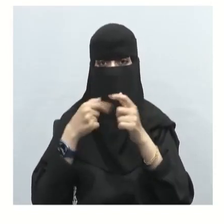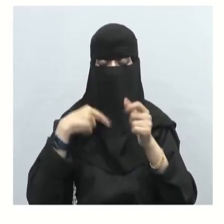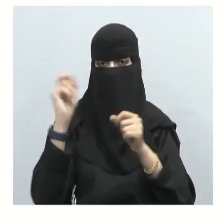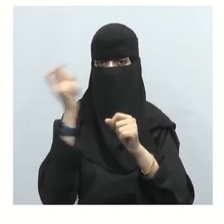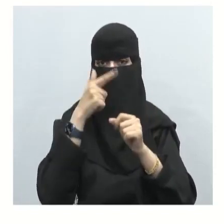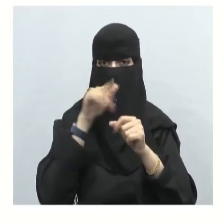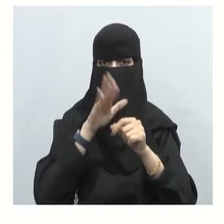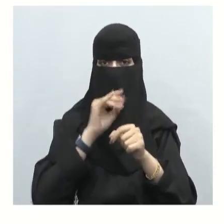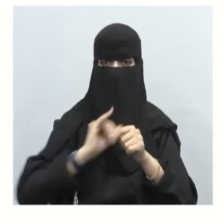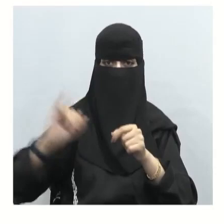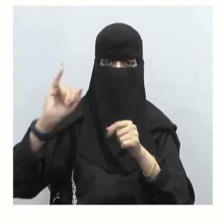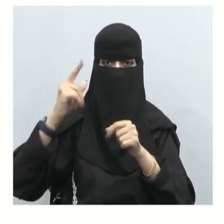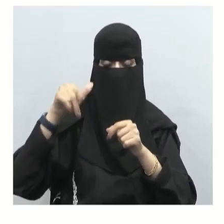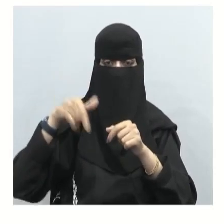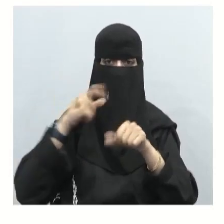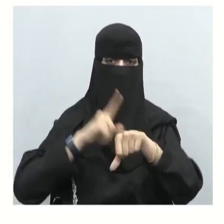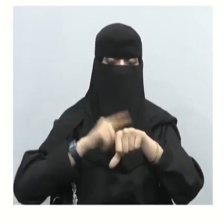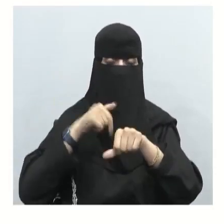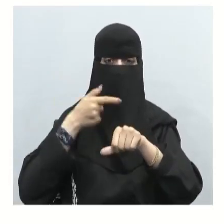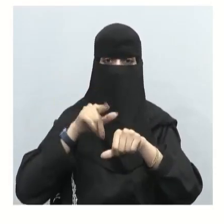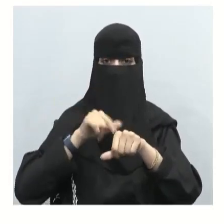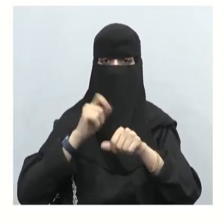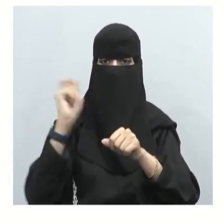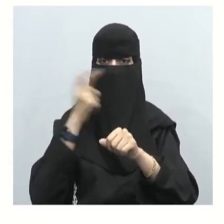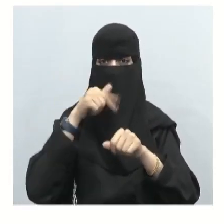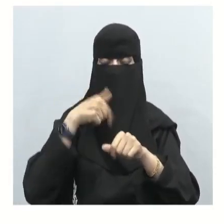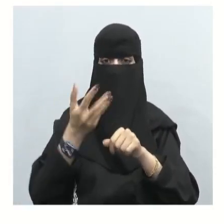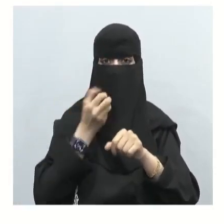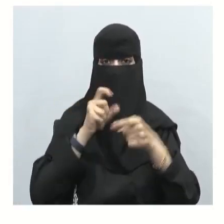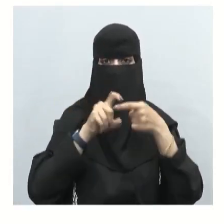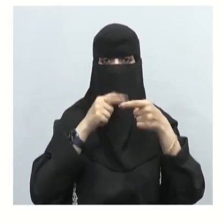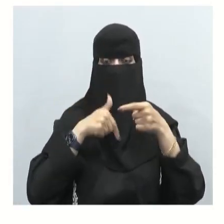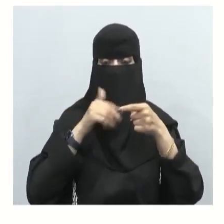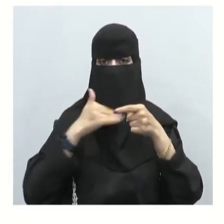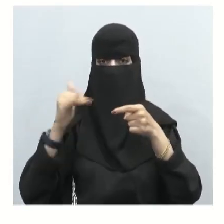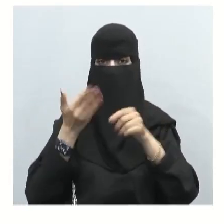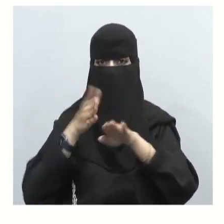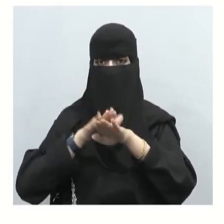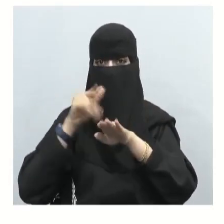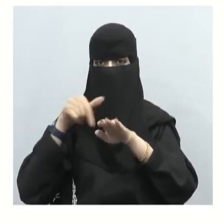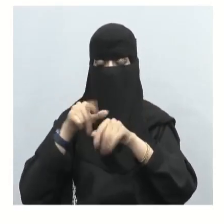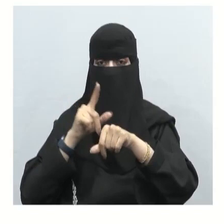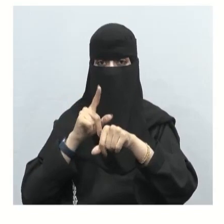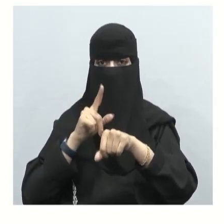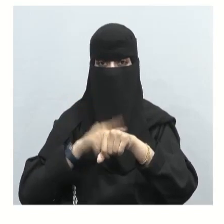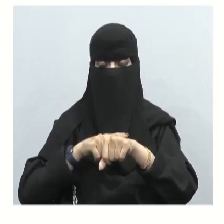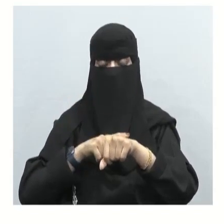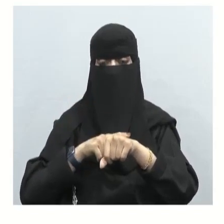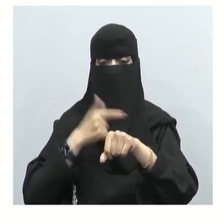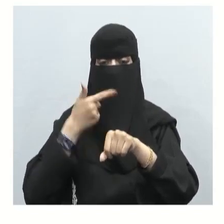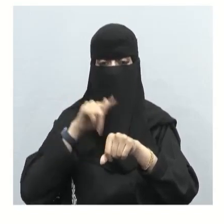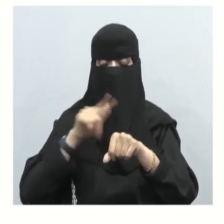بالمسافه والزمن السرعه عباره عن حاصل قسمه المسافه على الزمن